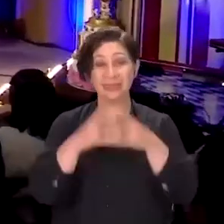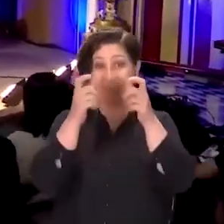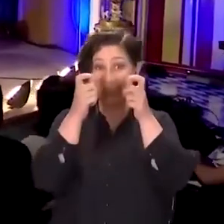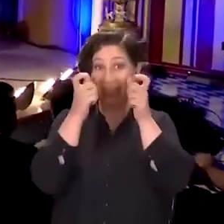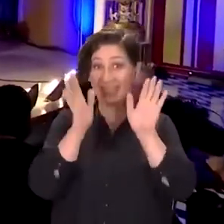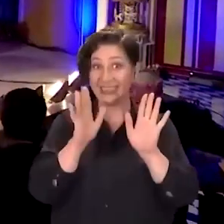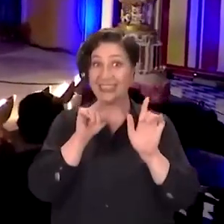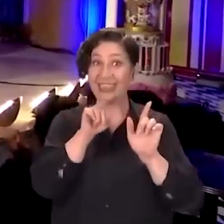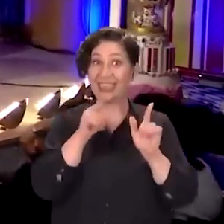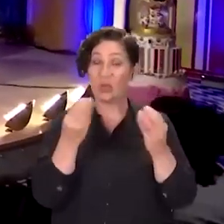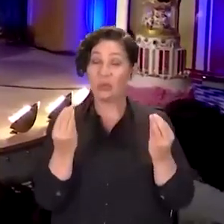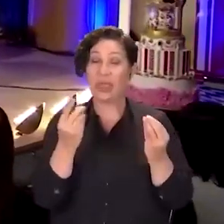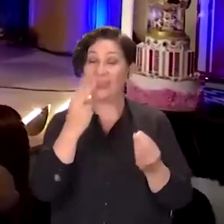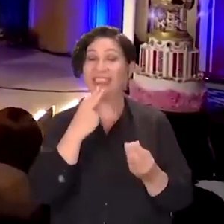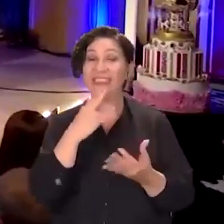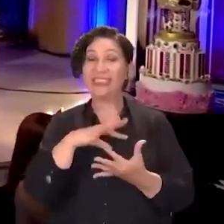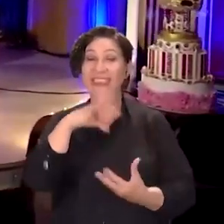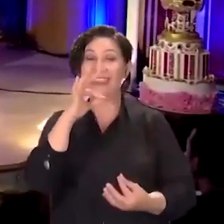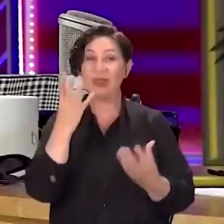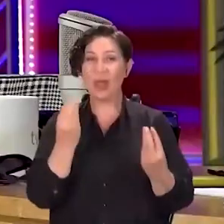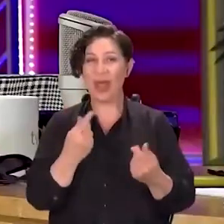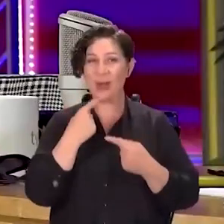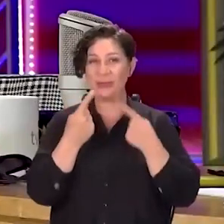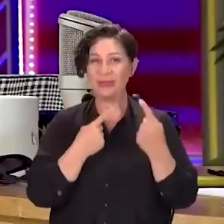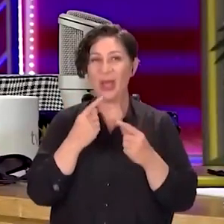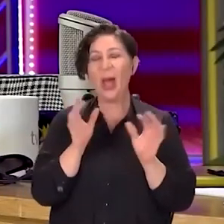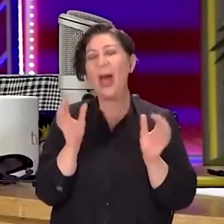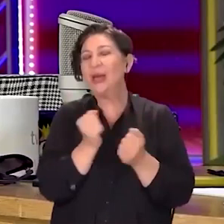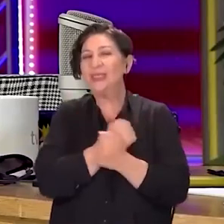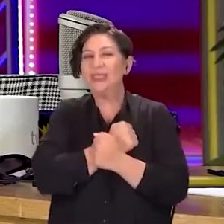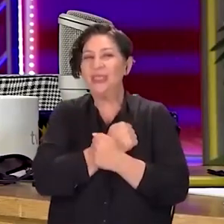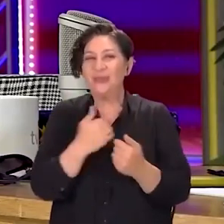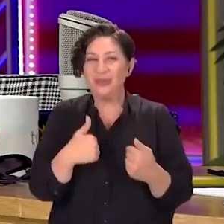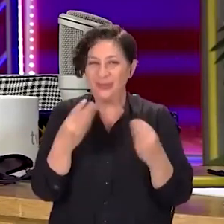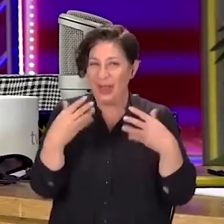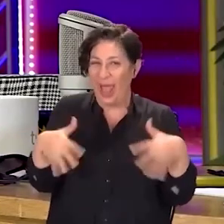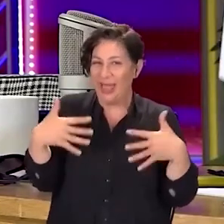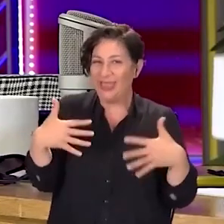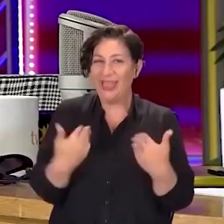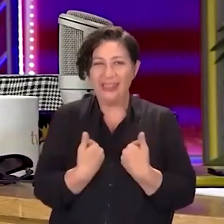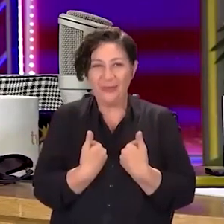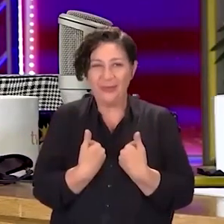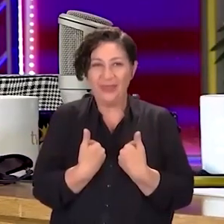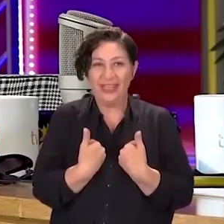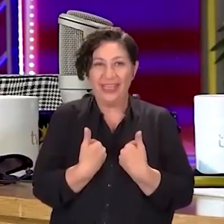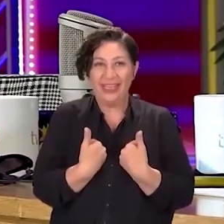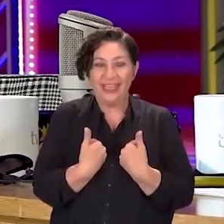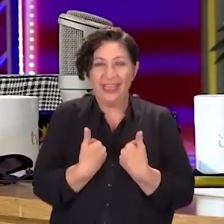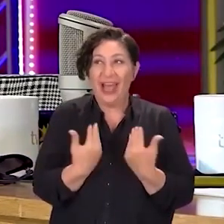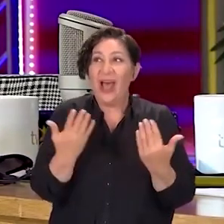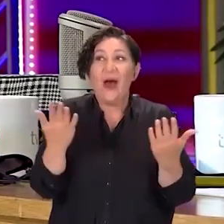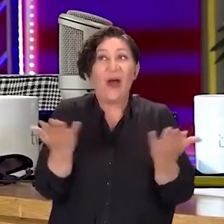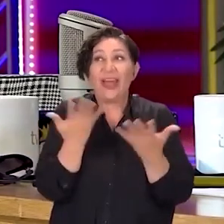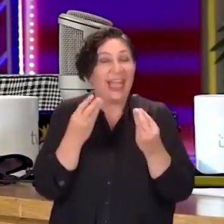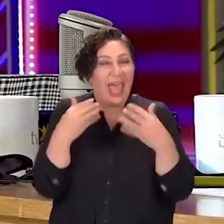Dikkat edersen senden güzel bir kız olarak söz ediyorum. Ay canımın içi, çok heyecanlandım. O